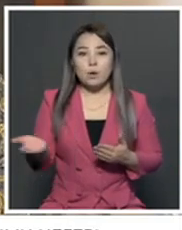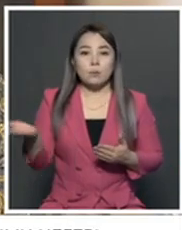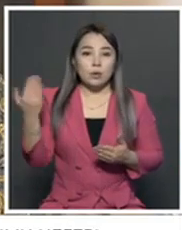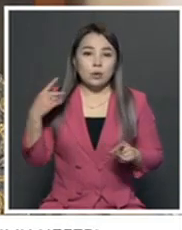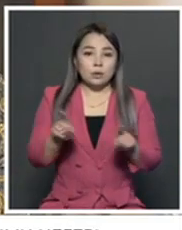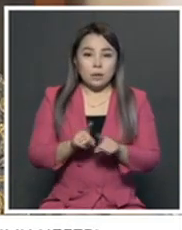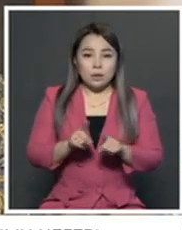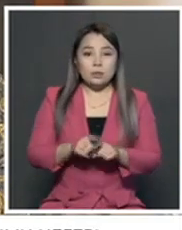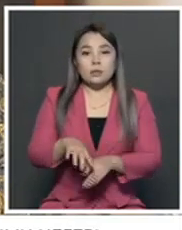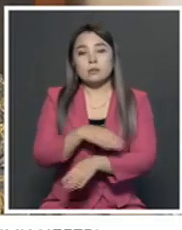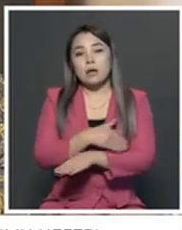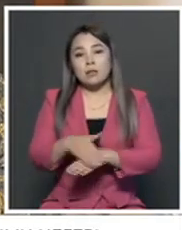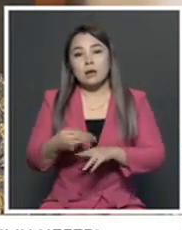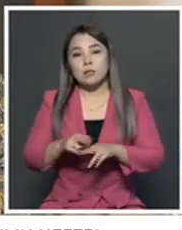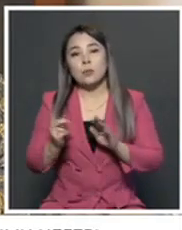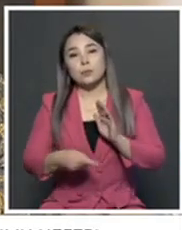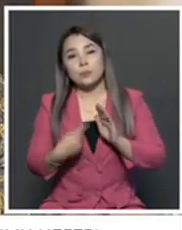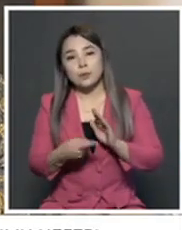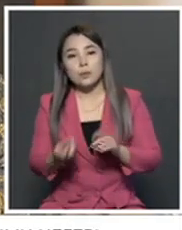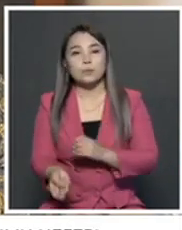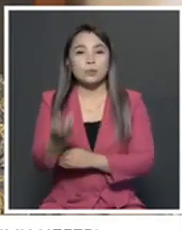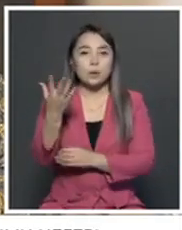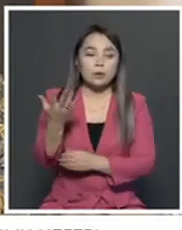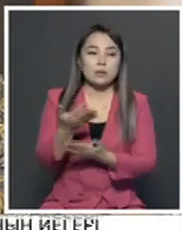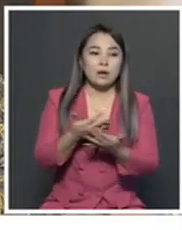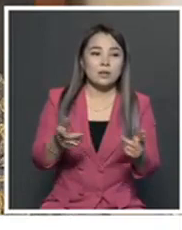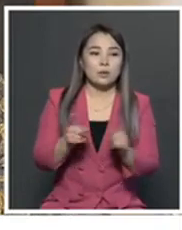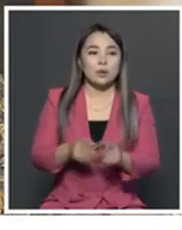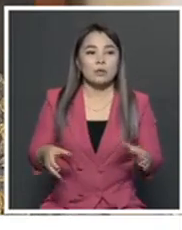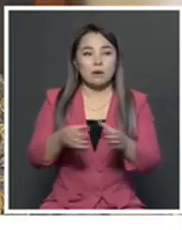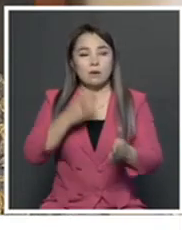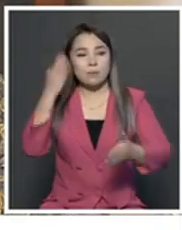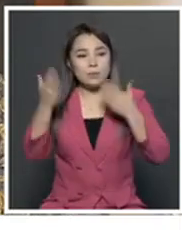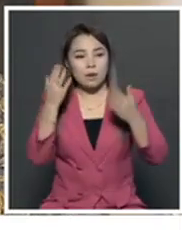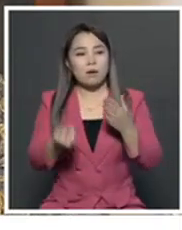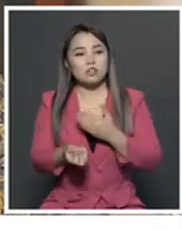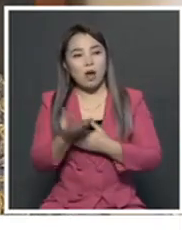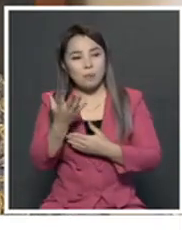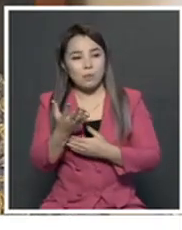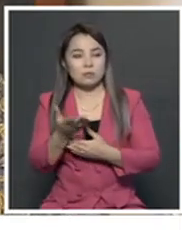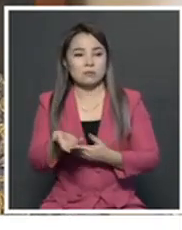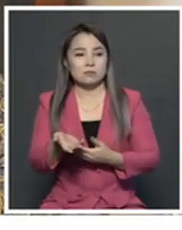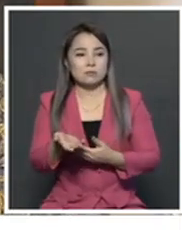Бұрынғыдай далаға шығып, от шашу жасап, шампан атып,